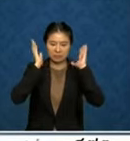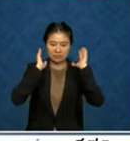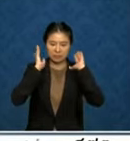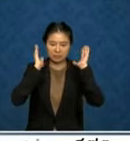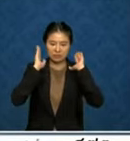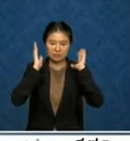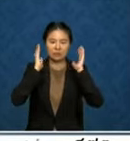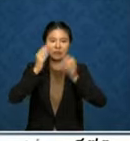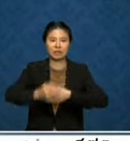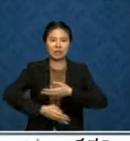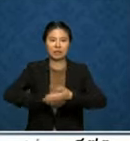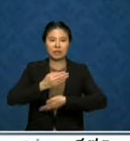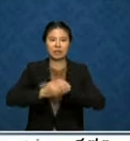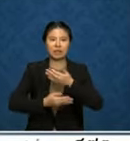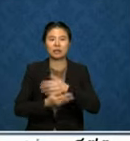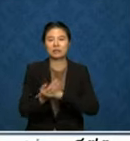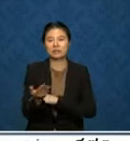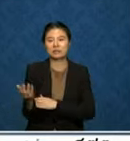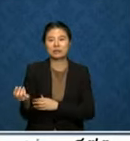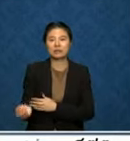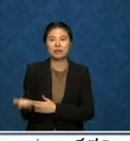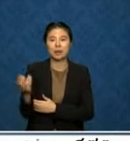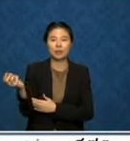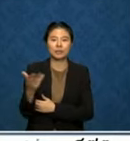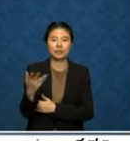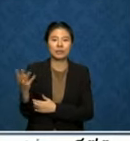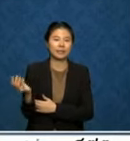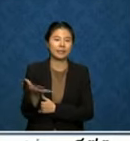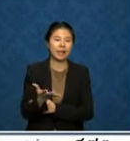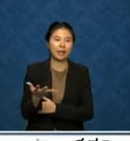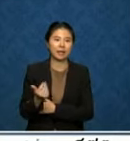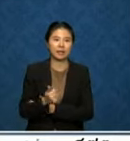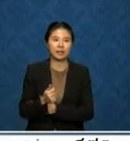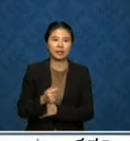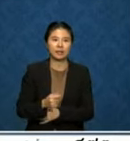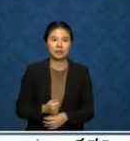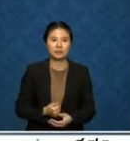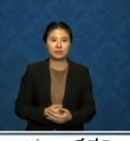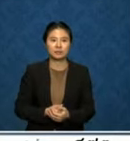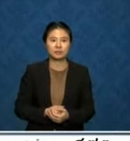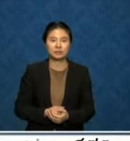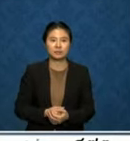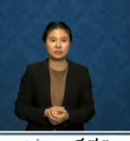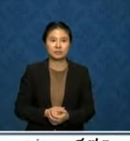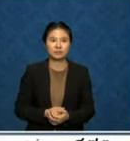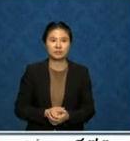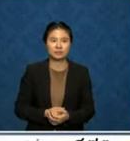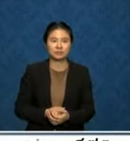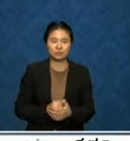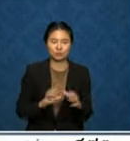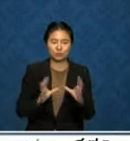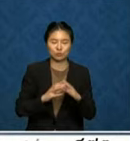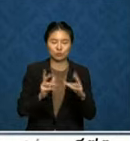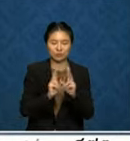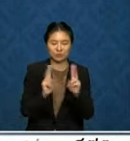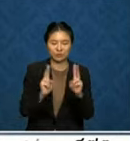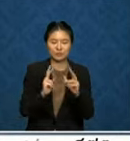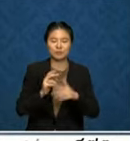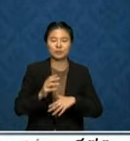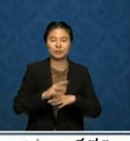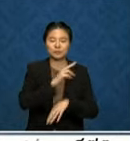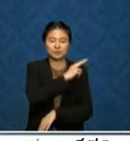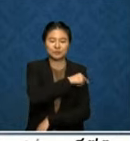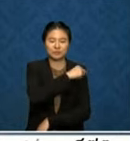าขายตอนเช้ามืดหรือตอนดึกๆต่อไปครับ ทางกรรมาธิการสาธารณสุขเคยเอาม